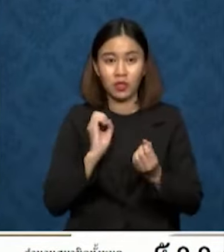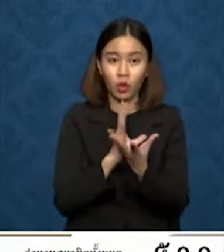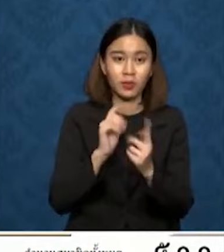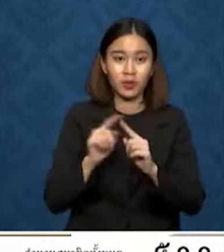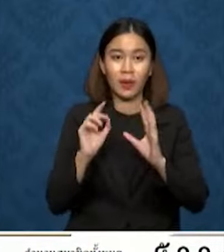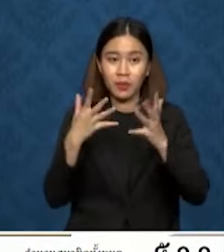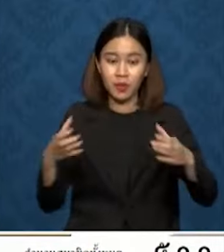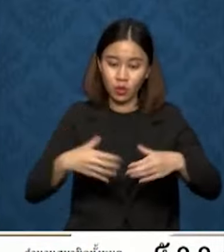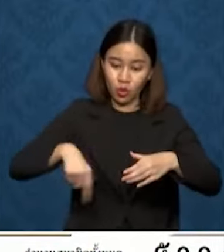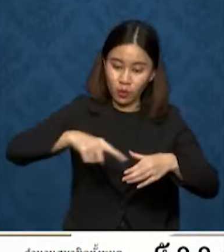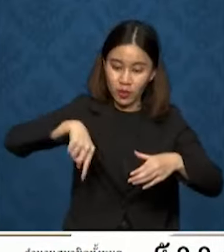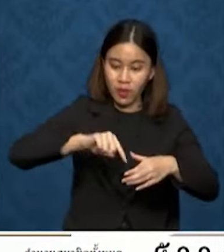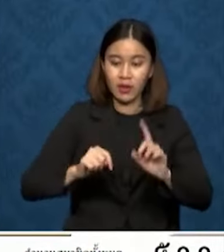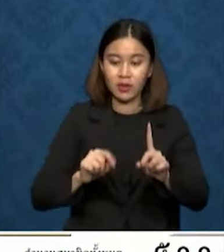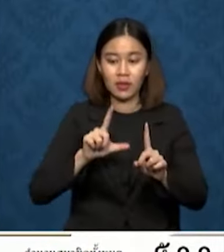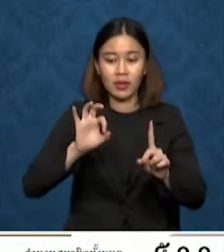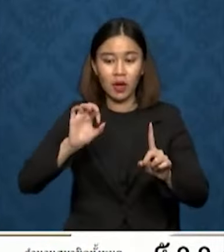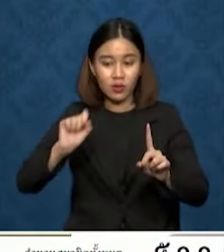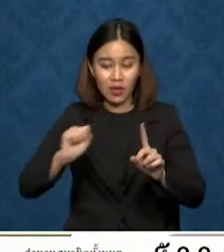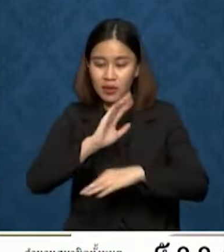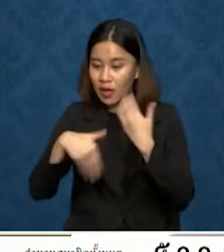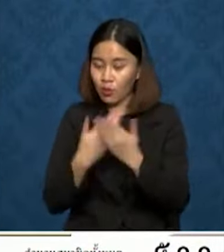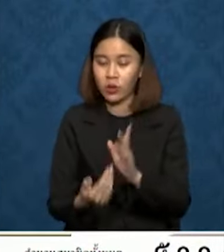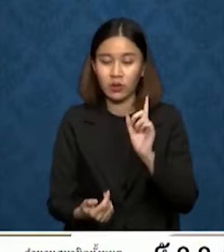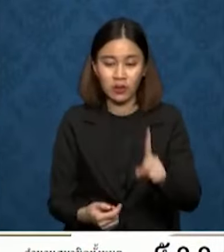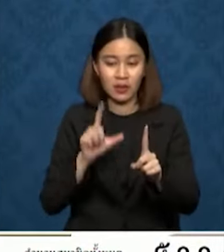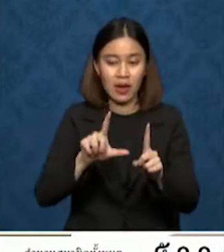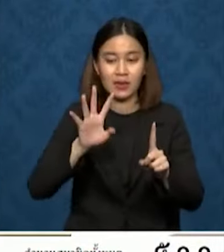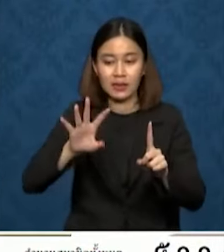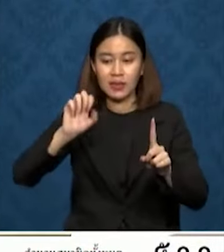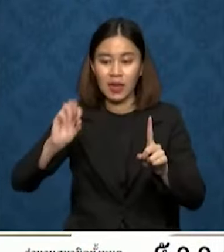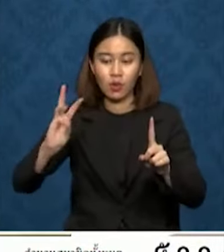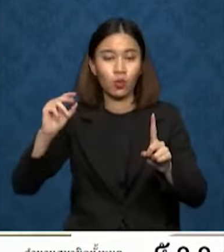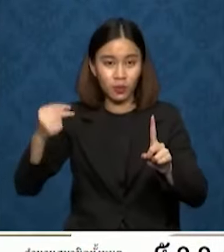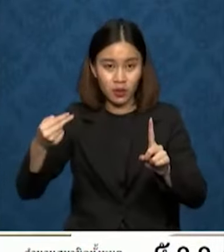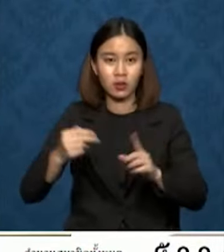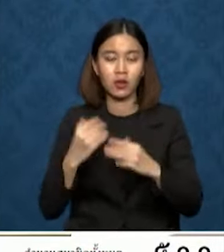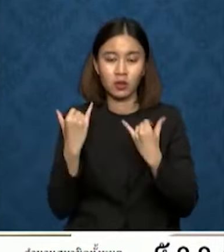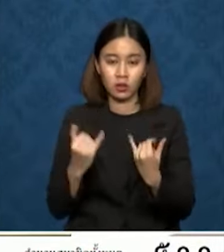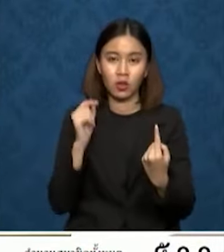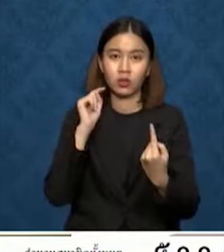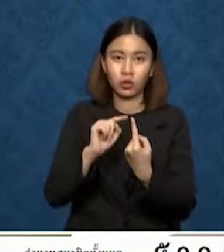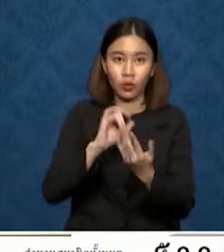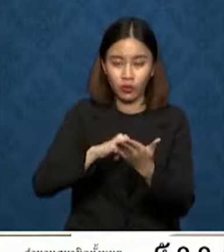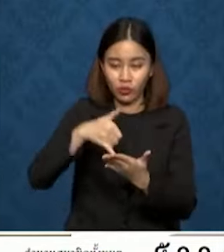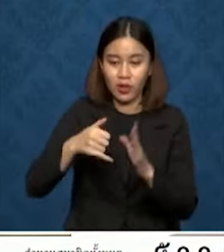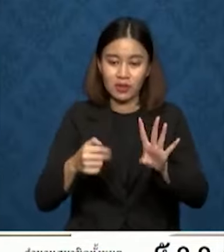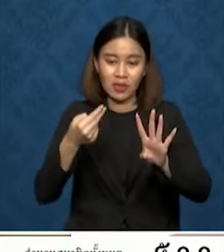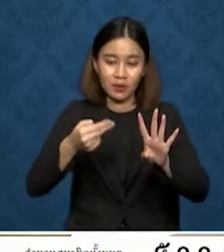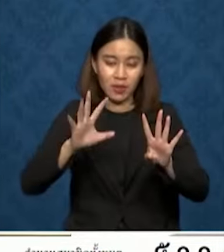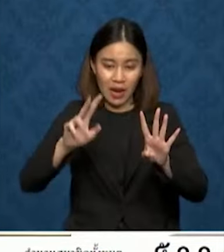มทไม่มีอาการจาก 1,900 คน มีทงหมด 1,460 คนนะครับตอนนี้เข้าสู่กมมัตร 45,